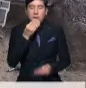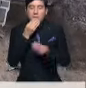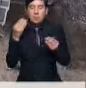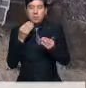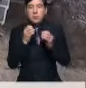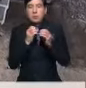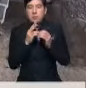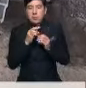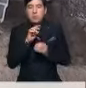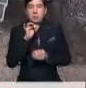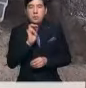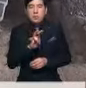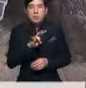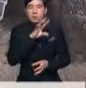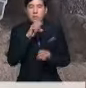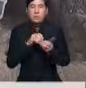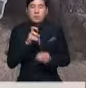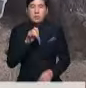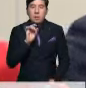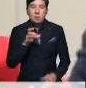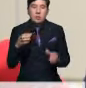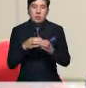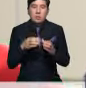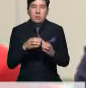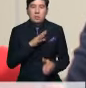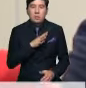месяцев партнеры открыли у нас несколько инженерных объектов.